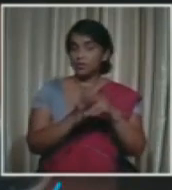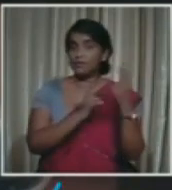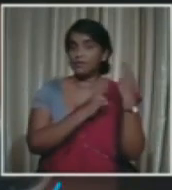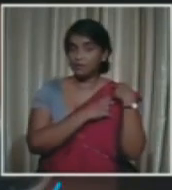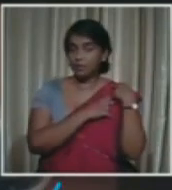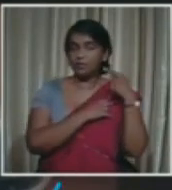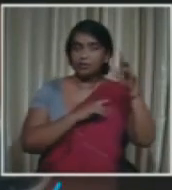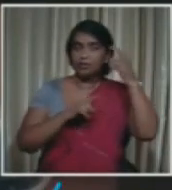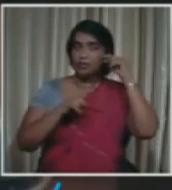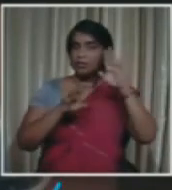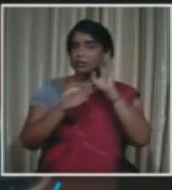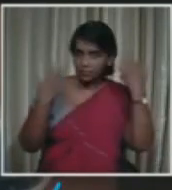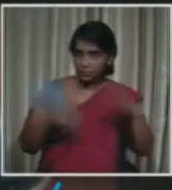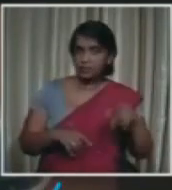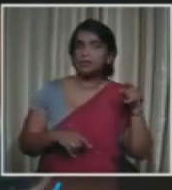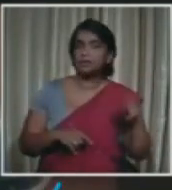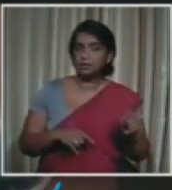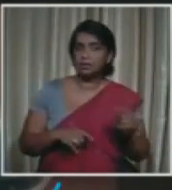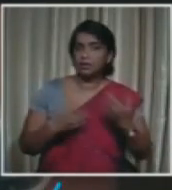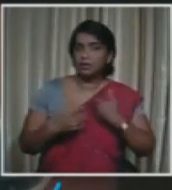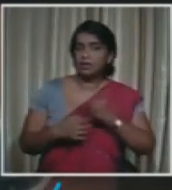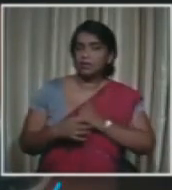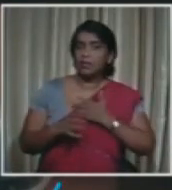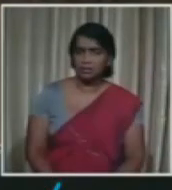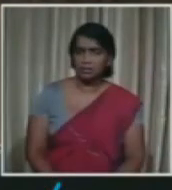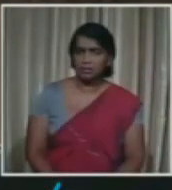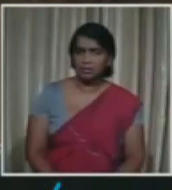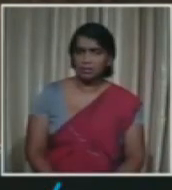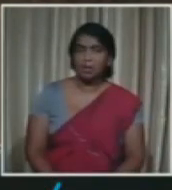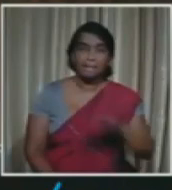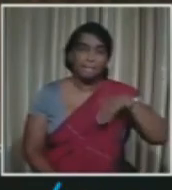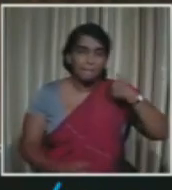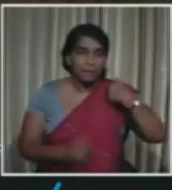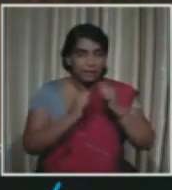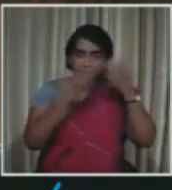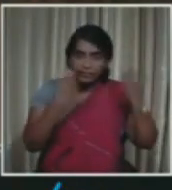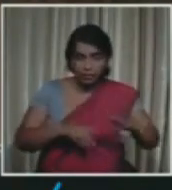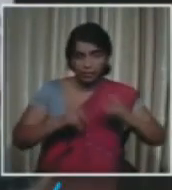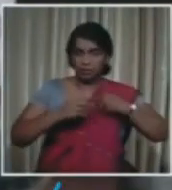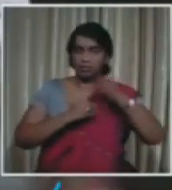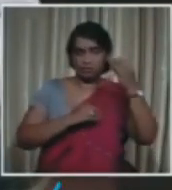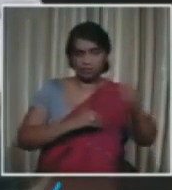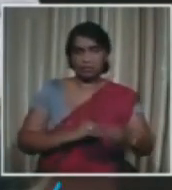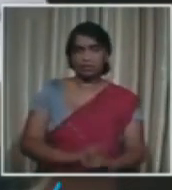මෙතුමට ඒ ප්‍රකාශය කරන්න දීලා අපිට කැමැති ඒකට ප්‍රතිචාර දක්වන්න. මට මූලික කටයුතු ටික ඉවර කරන්න දෙන්න.